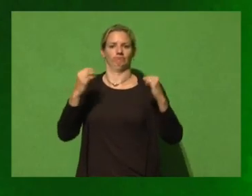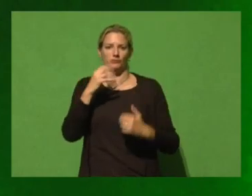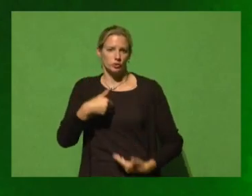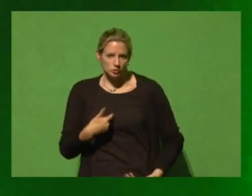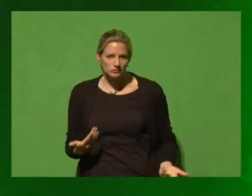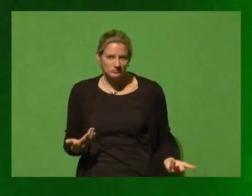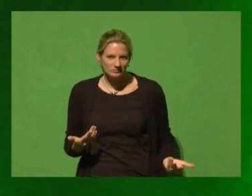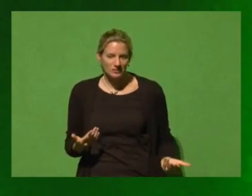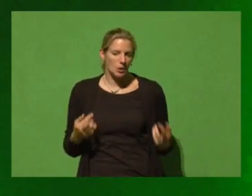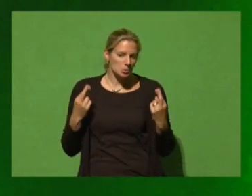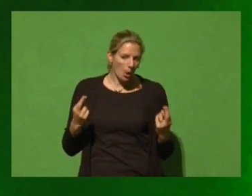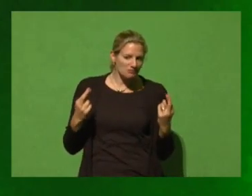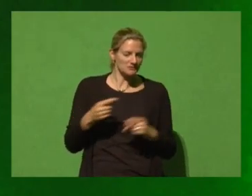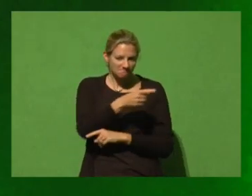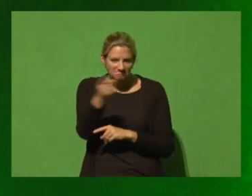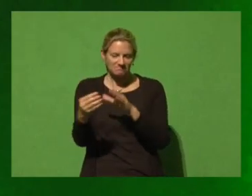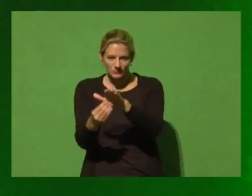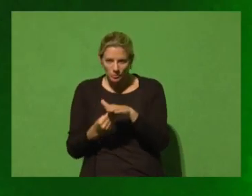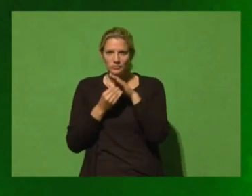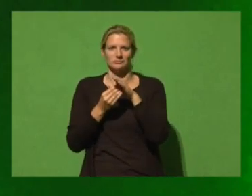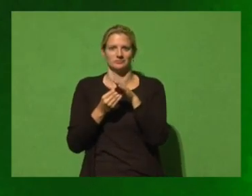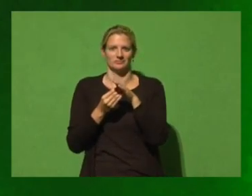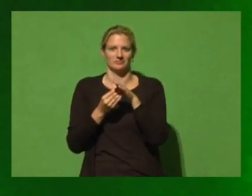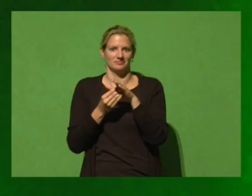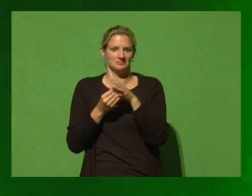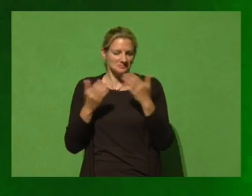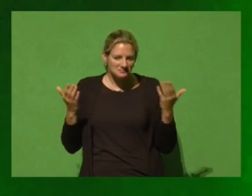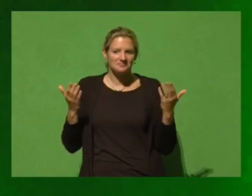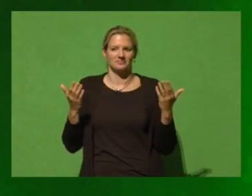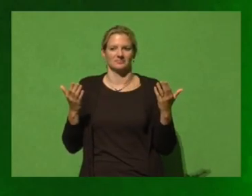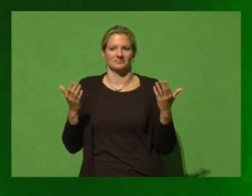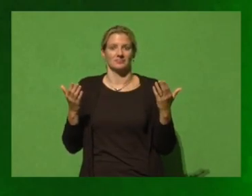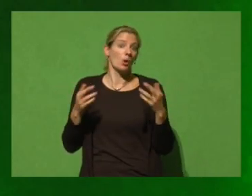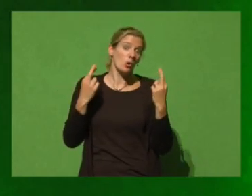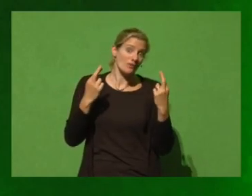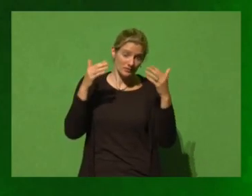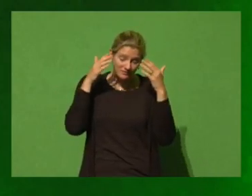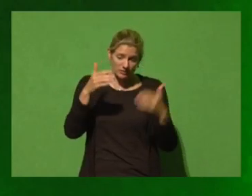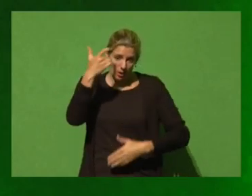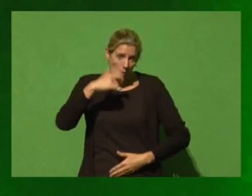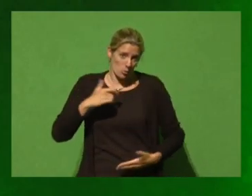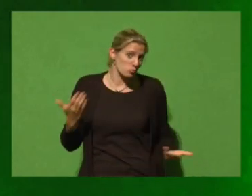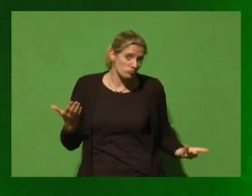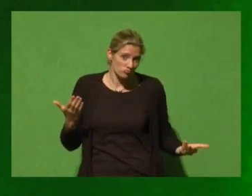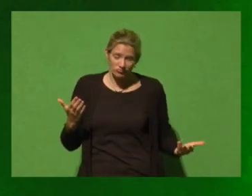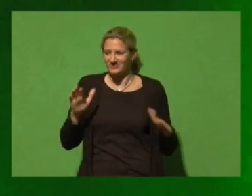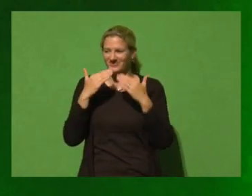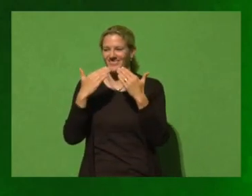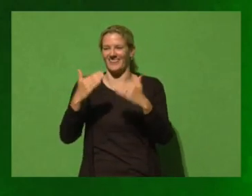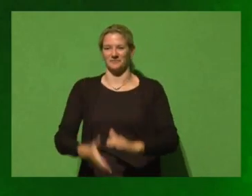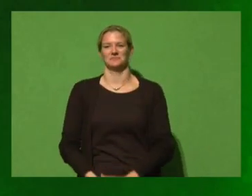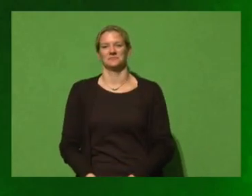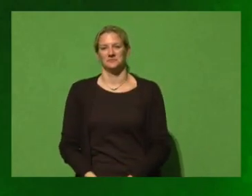ich hoffe auf eure Unterstützung auf diesem Weg und auf euer Vertrauen bei dieser Entwicklung. Ich danke